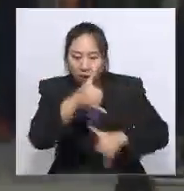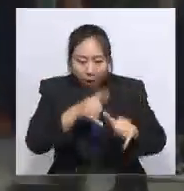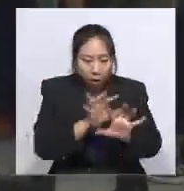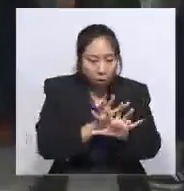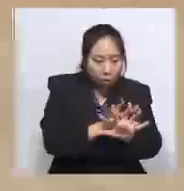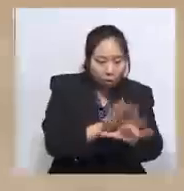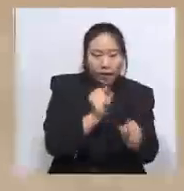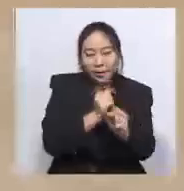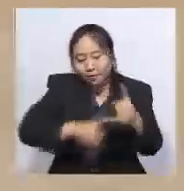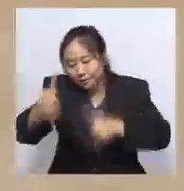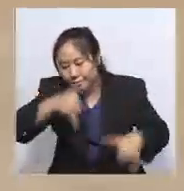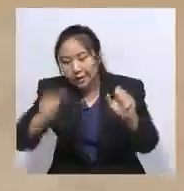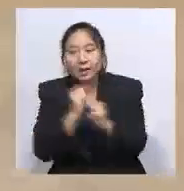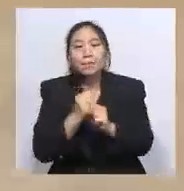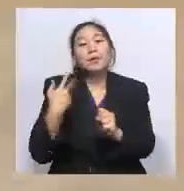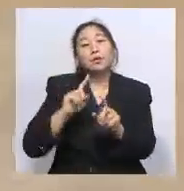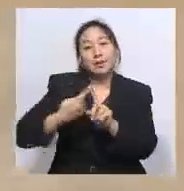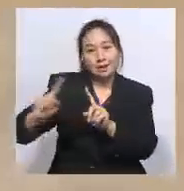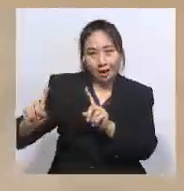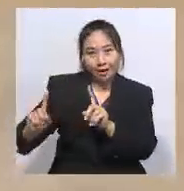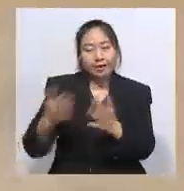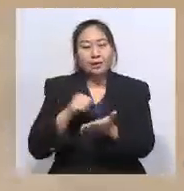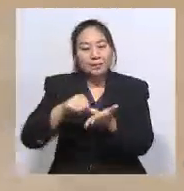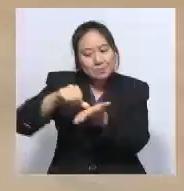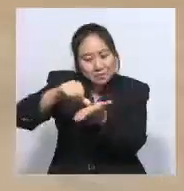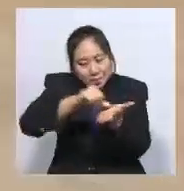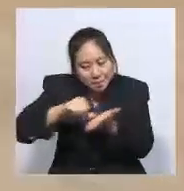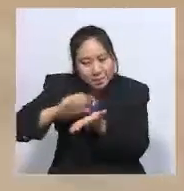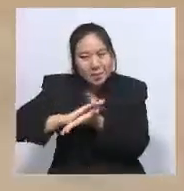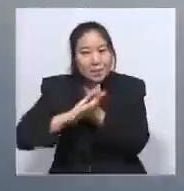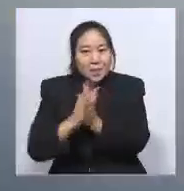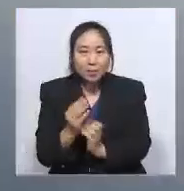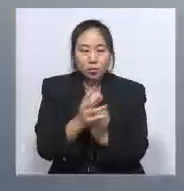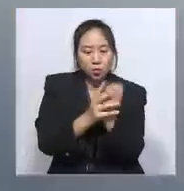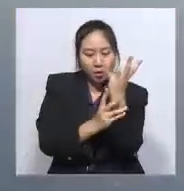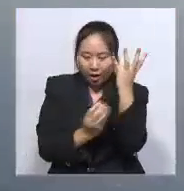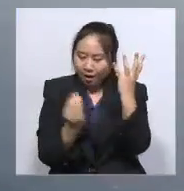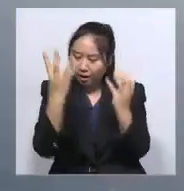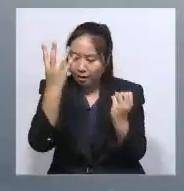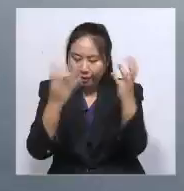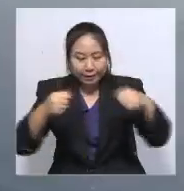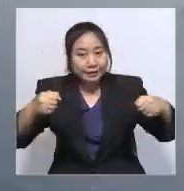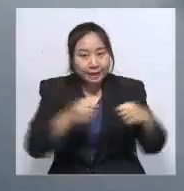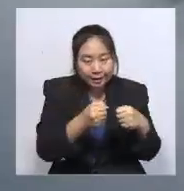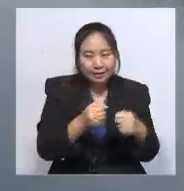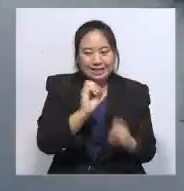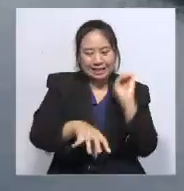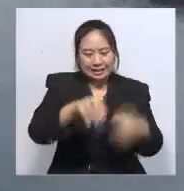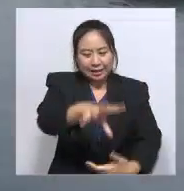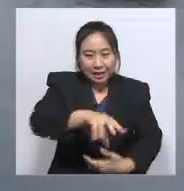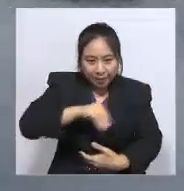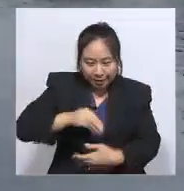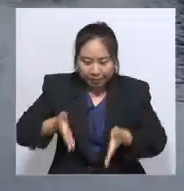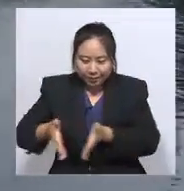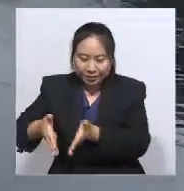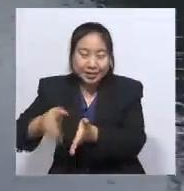คะทำกิจกรรมบำเพ็ญสาธารณประโยชน์โดยปรับปรุงภูมิทัศน์ตัดแต่งกิ่งไม้เก็บขยะและขุดลอกคูคล